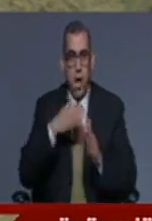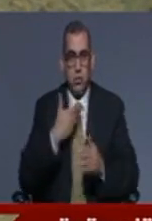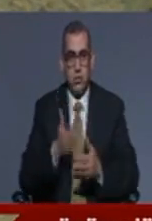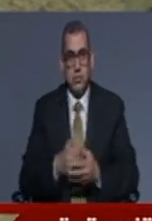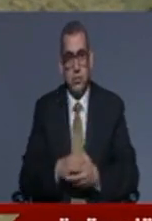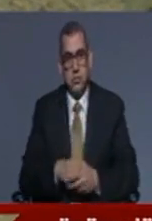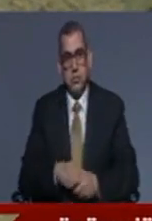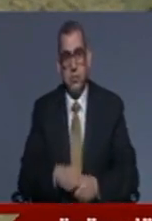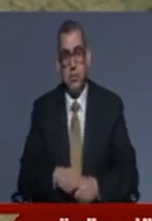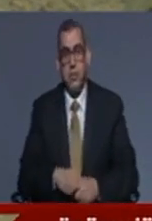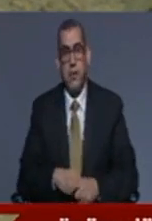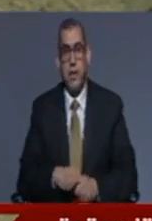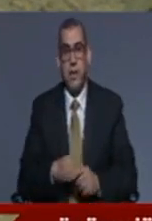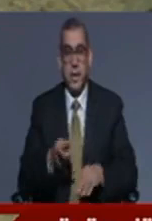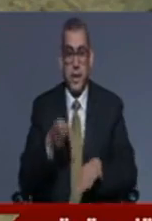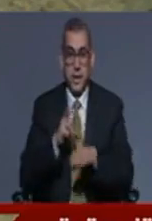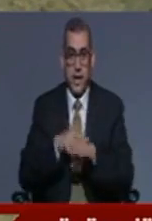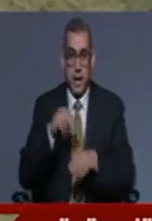بالإضافة إلى ذلك